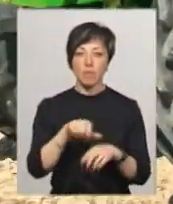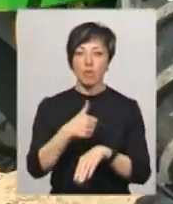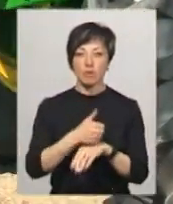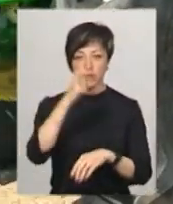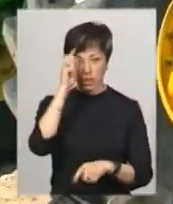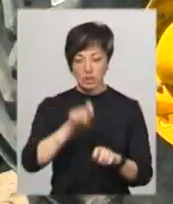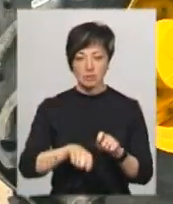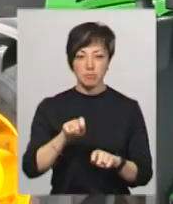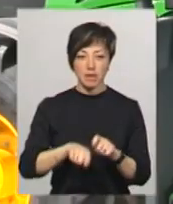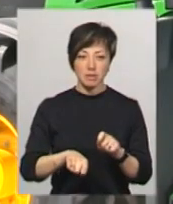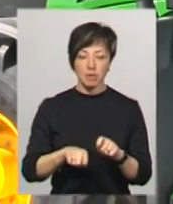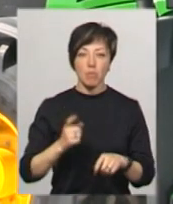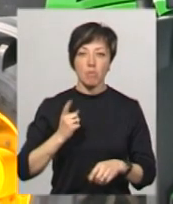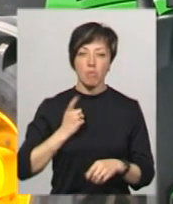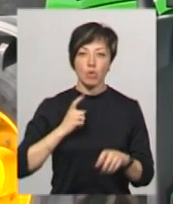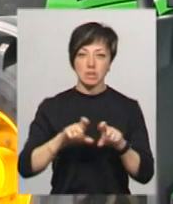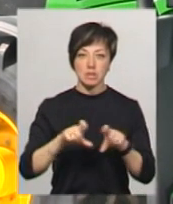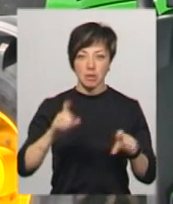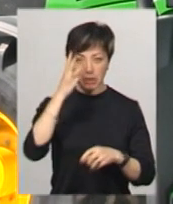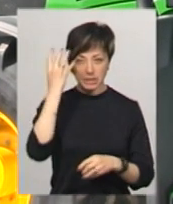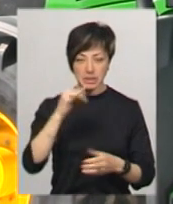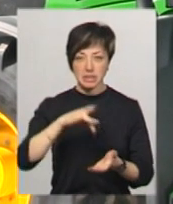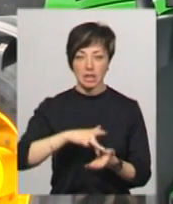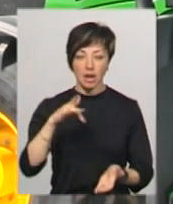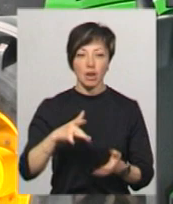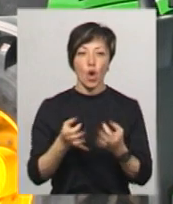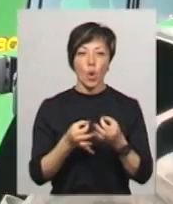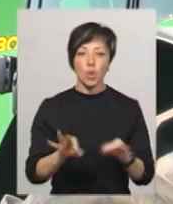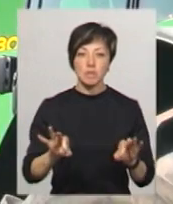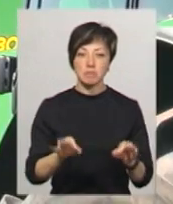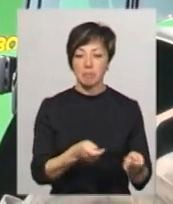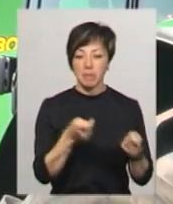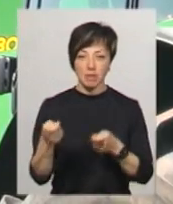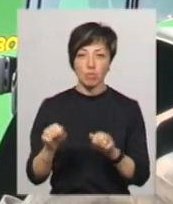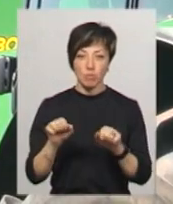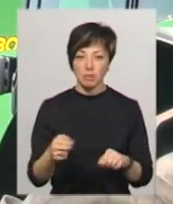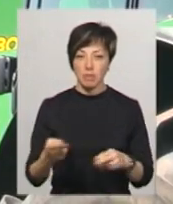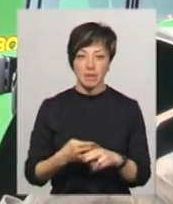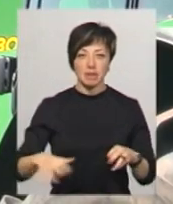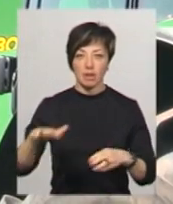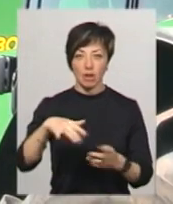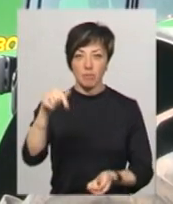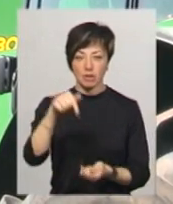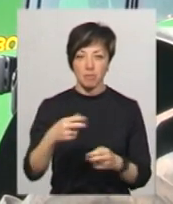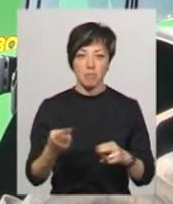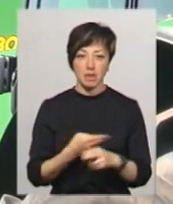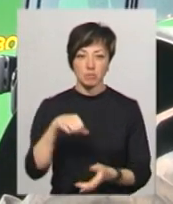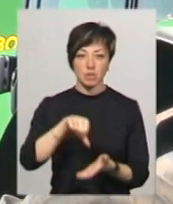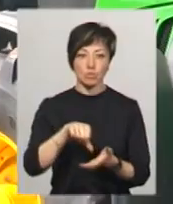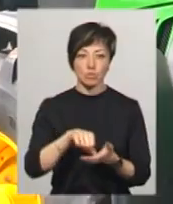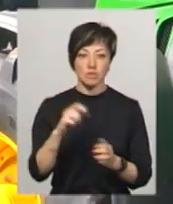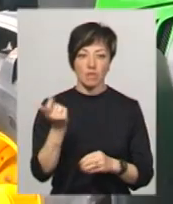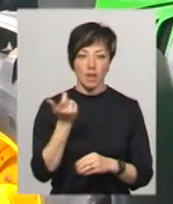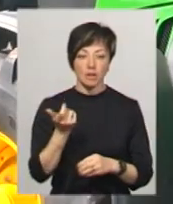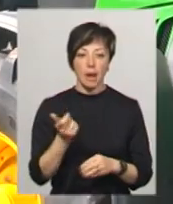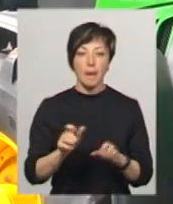держінспектора митного поста Хмельницький центральний Юрія Шуляка, розмитнення можна проводити без територіальної приналежності та без присутності власника.